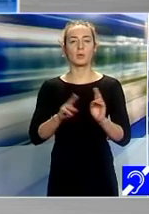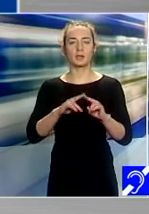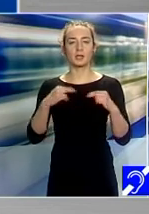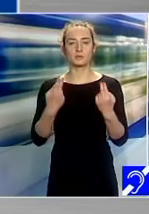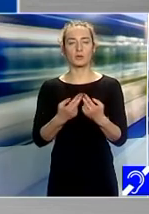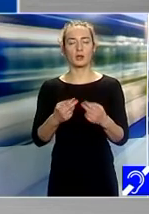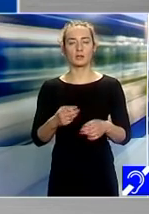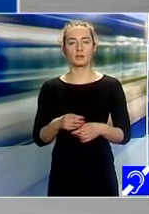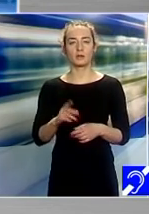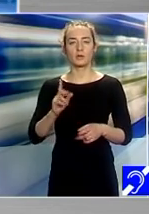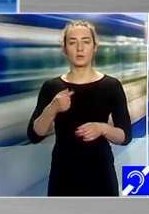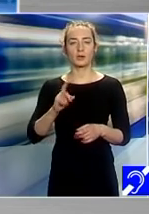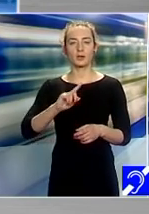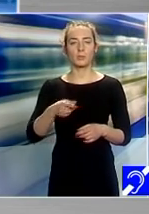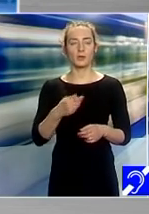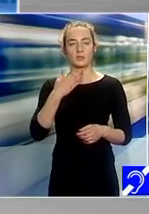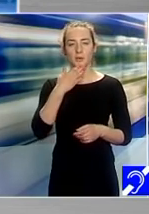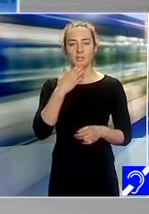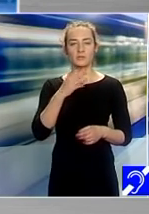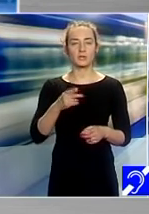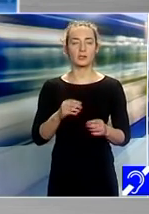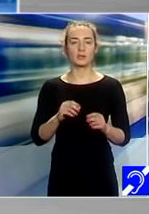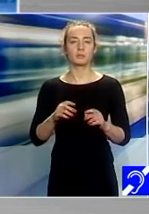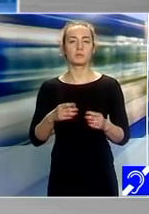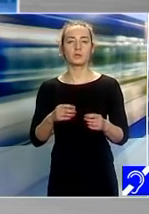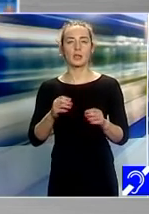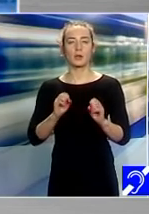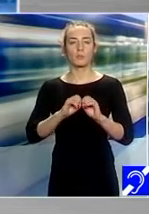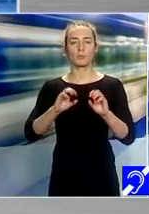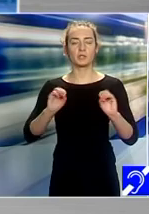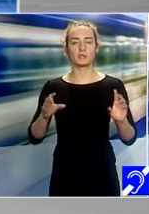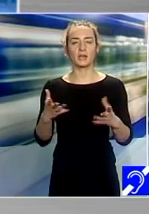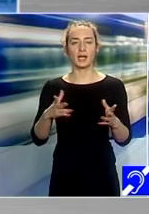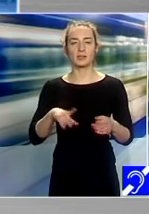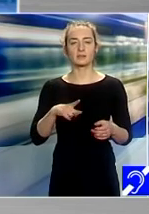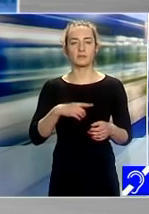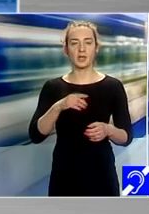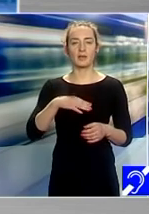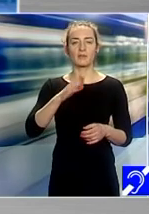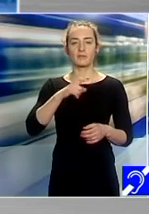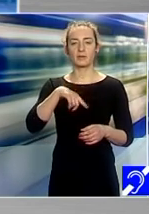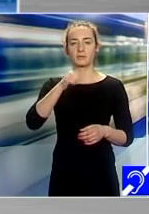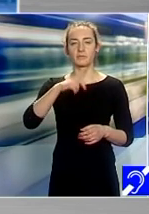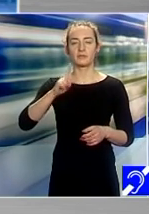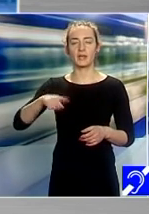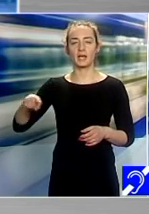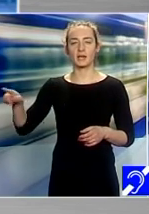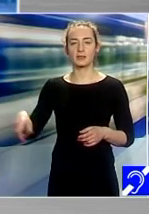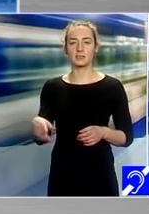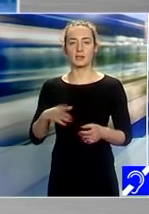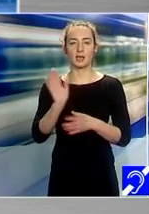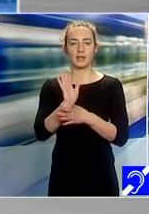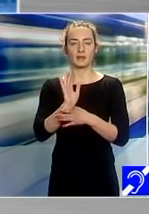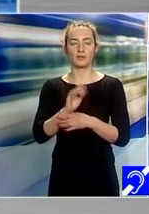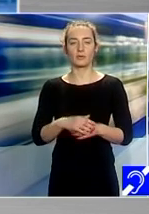un program național, eu cred că poate beneficia de niște spoturi publicitare care să apară zilnic, de exemplu, pe televiziuni, așa mai